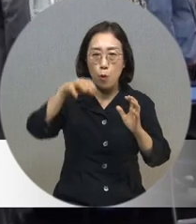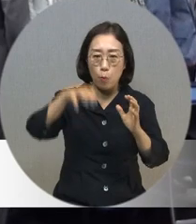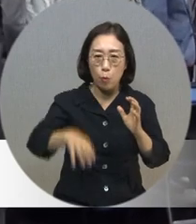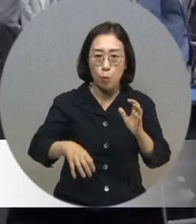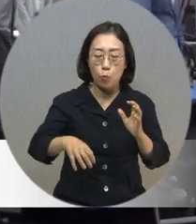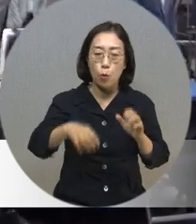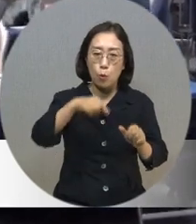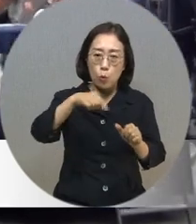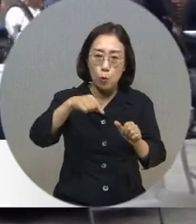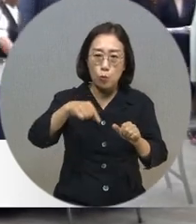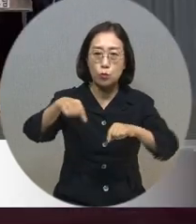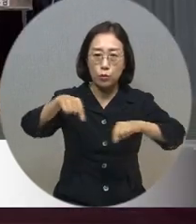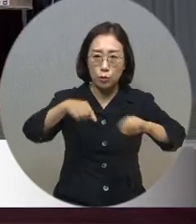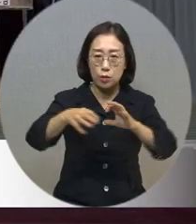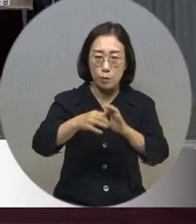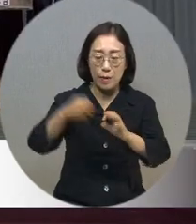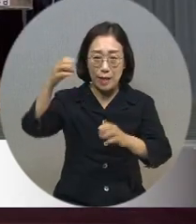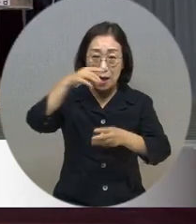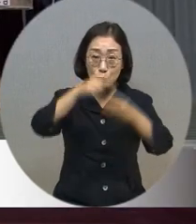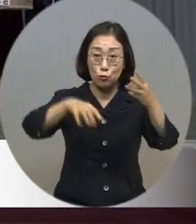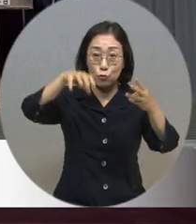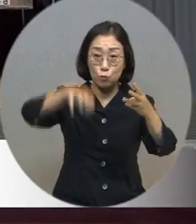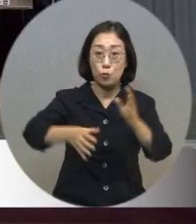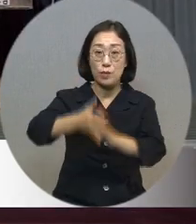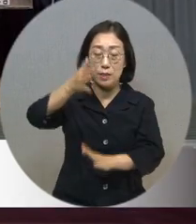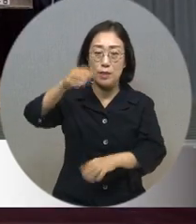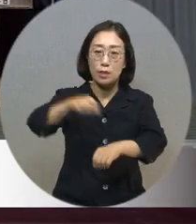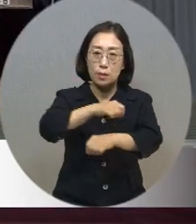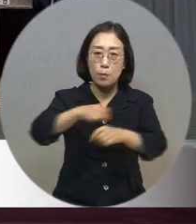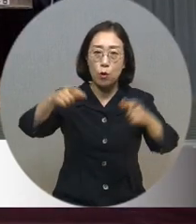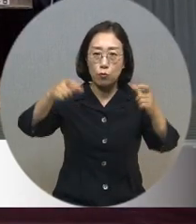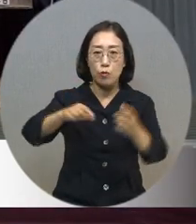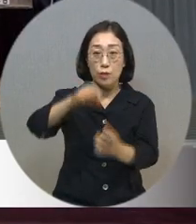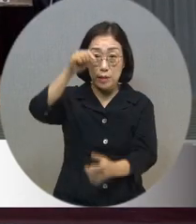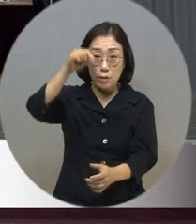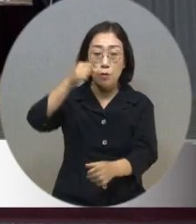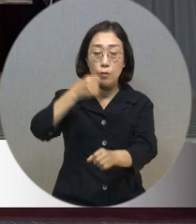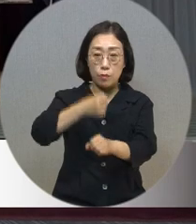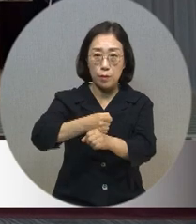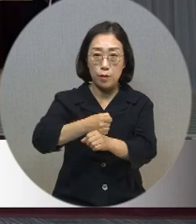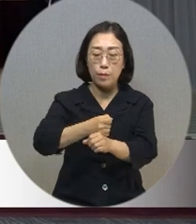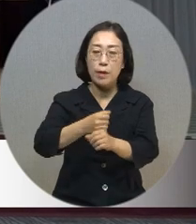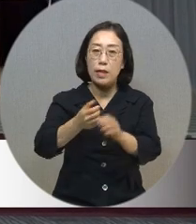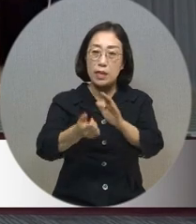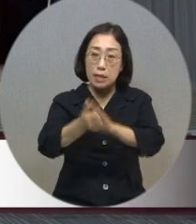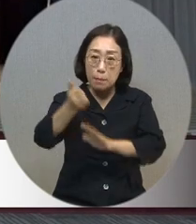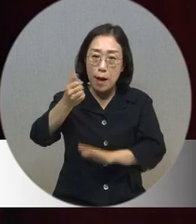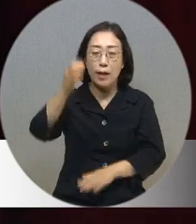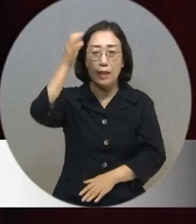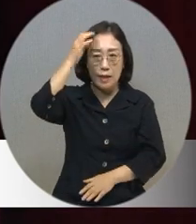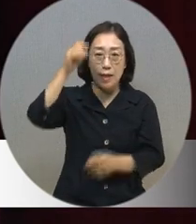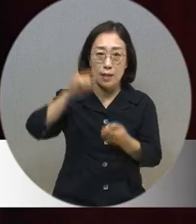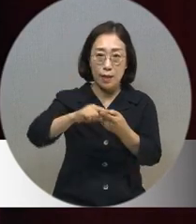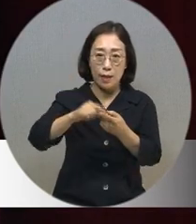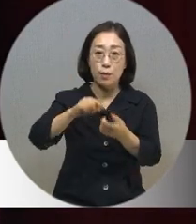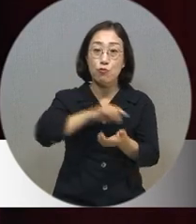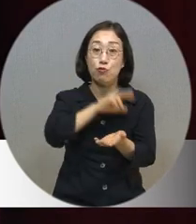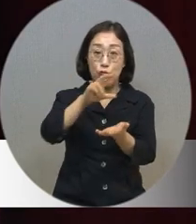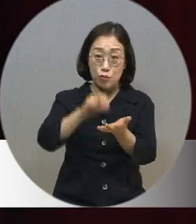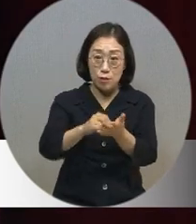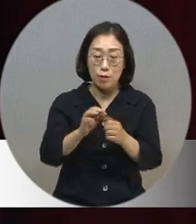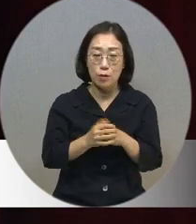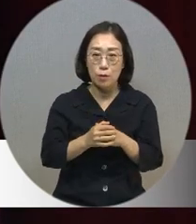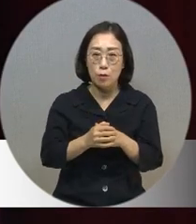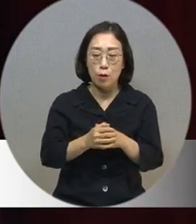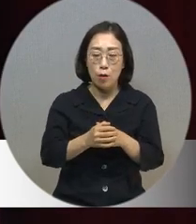정책을 말하다 양주시 교육발전 특구 시범 지역 지정에 대한 비전과 기대를 주제로 양주시 섬유 지원